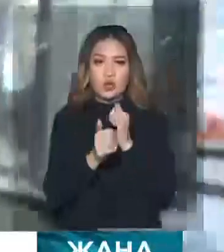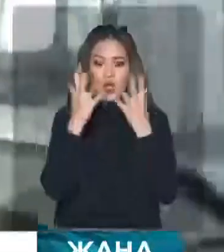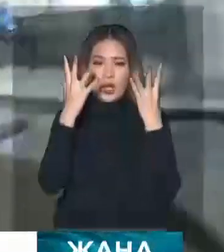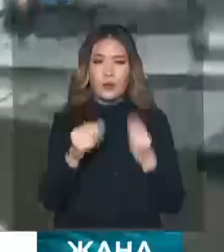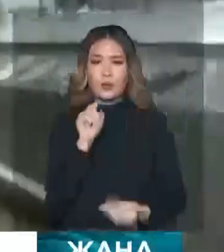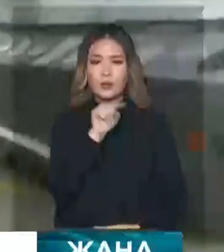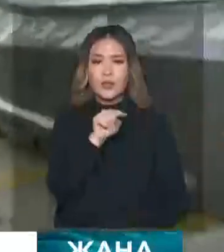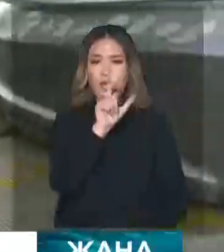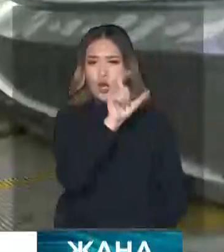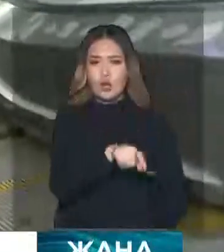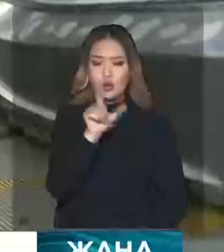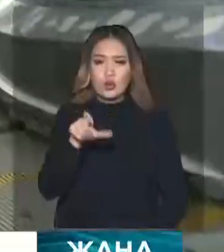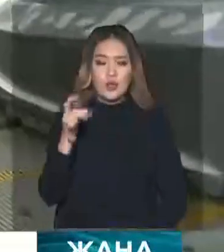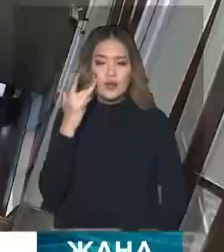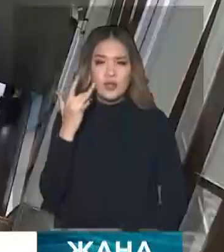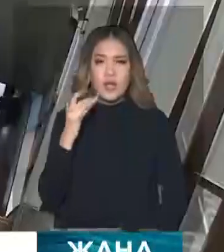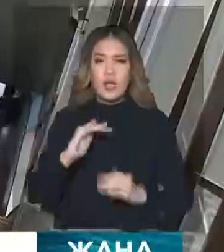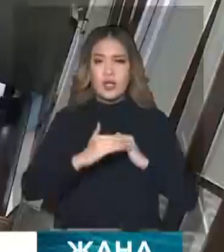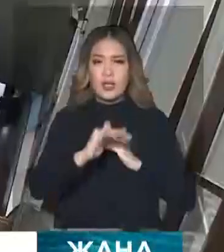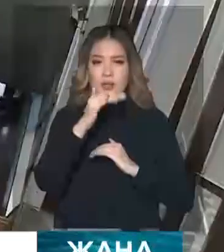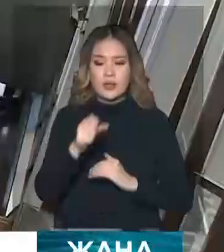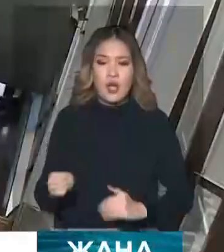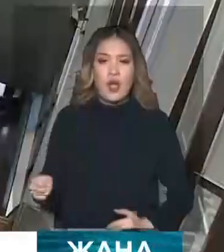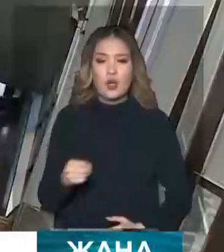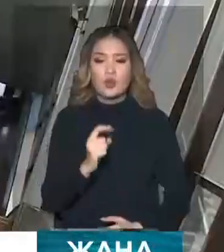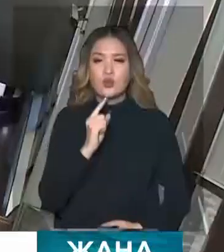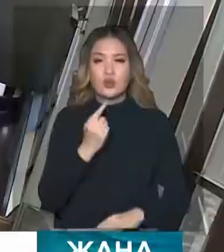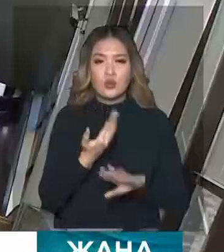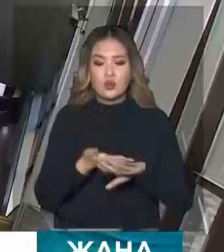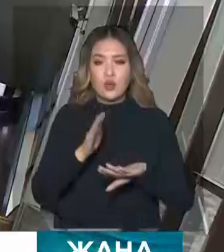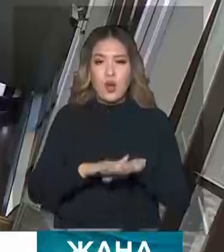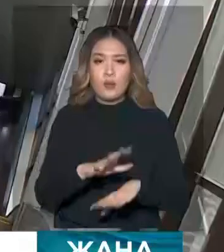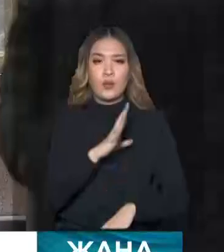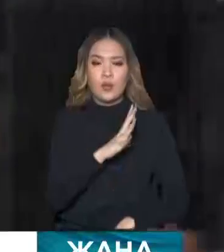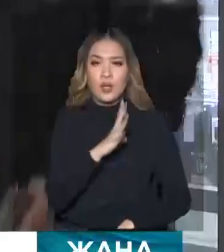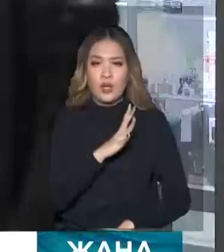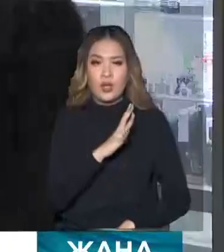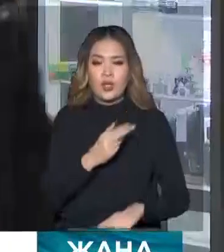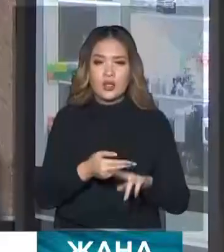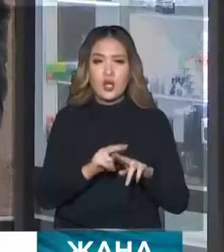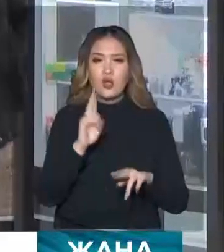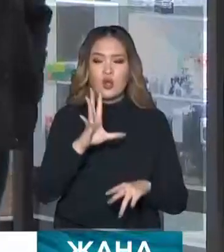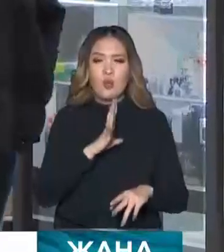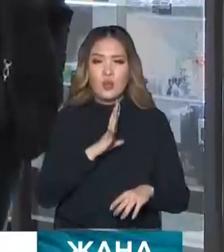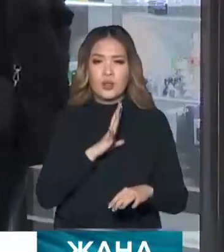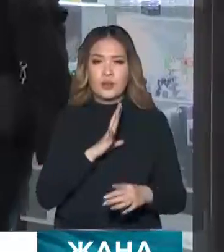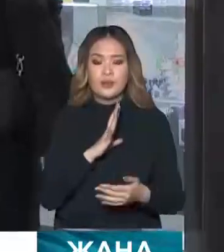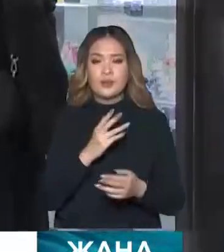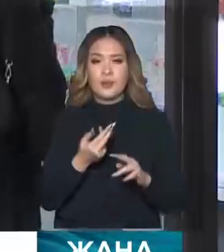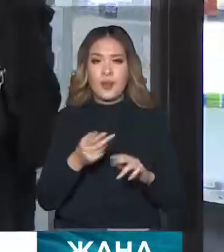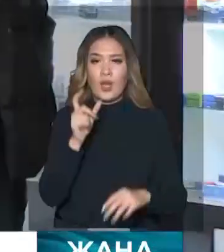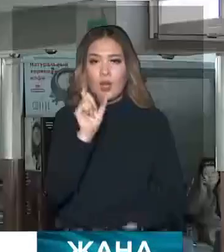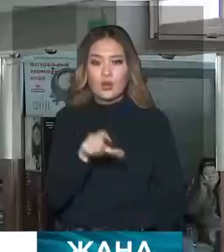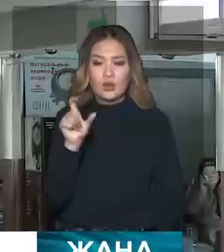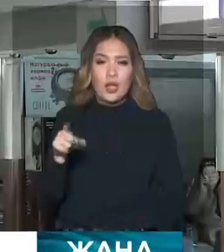мыңдаған жолаушы қолайсыз күйге жет. Әсіресе жүріп тұруы қиын кәрі ортанға, сондай-ақ ауыр жүгі бар азаматтарға қиын.